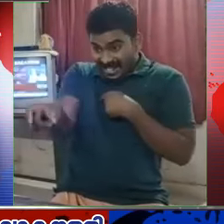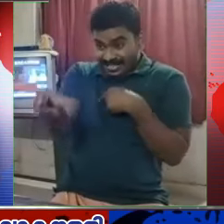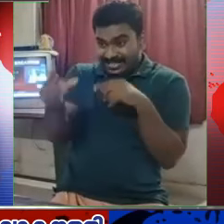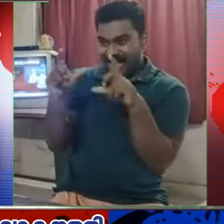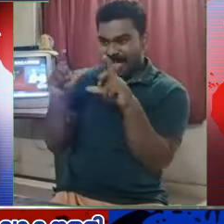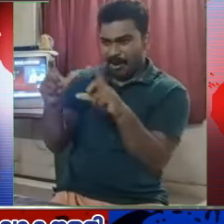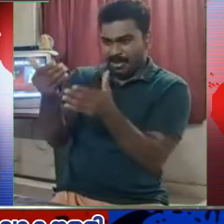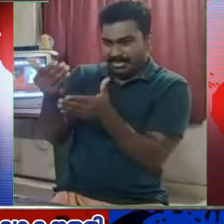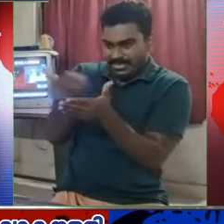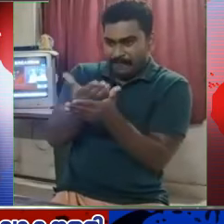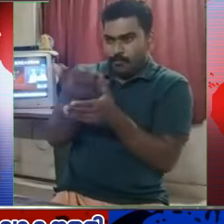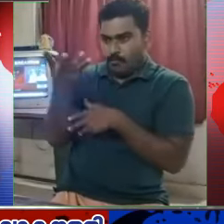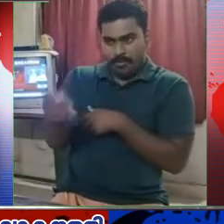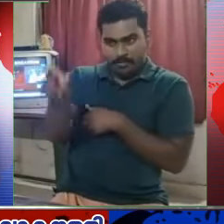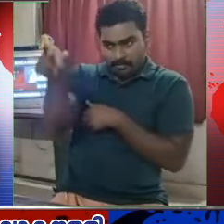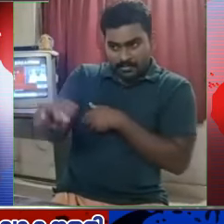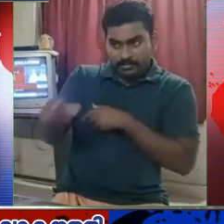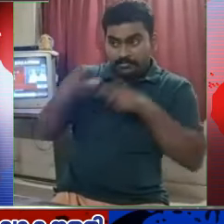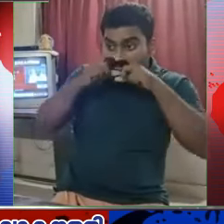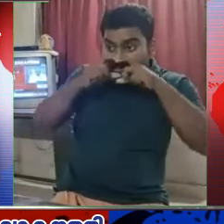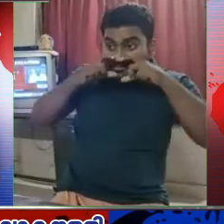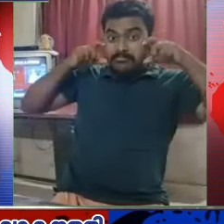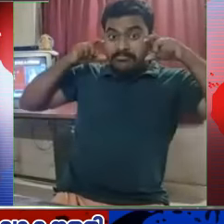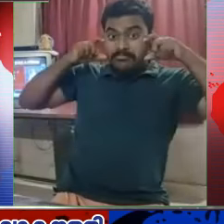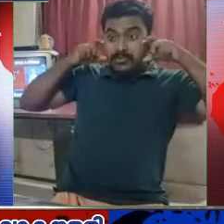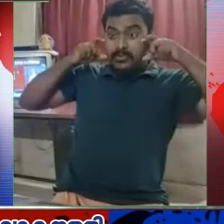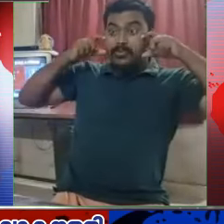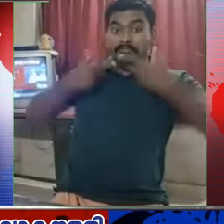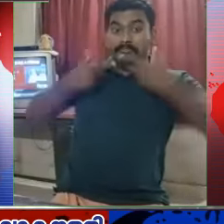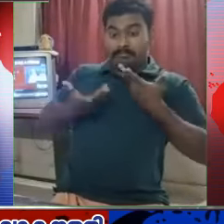വ്യാപകമായി തന്നെ മാസ്ക് ധരിച്ചുകൊണ്ടാണ് സാധാരണ ആളുകൾ ഇറങ്ങാറുള്ളത്.